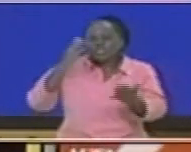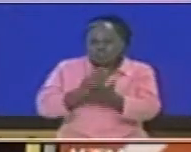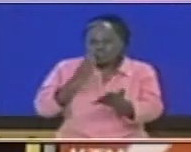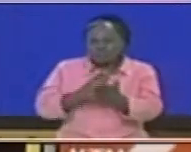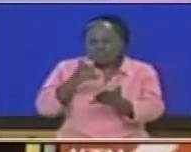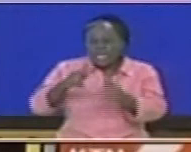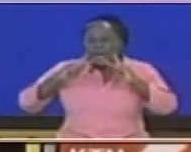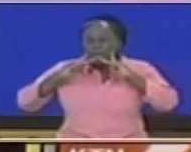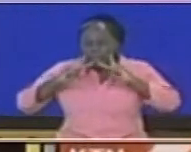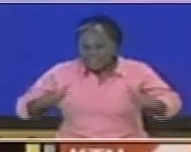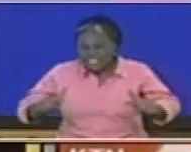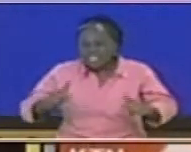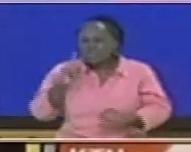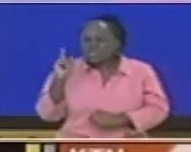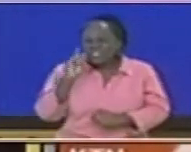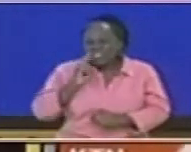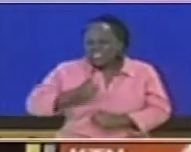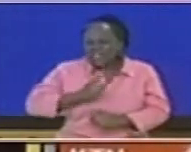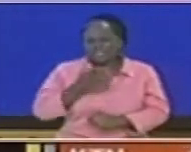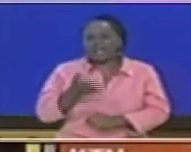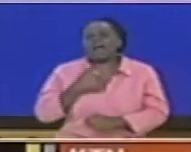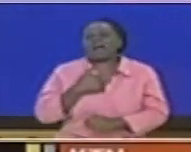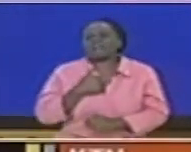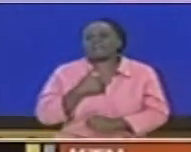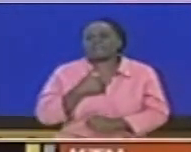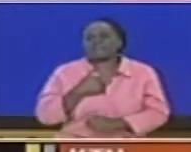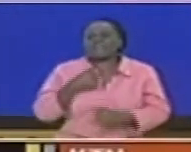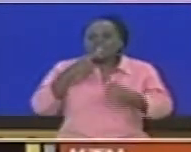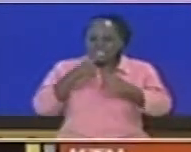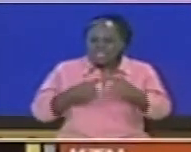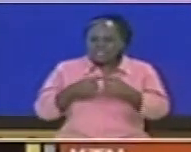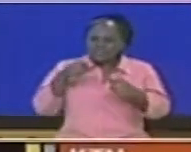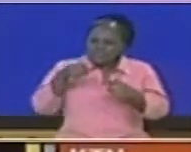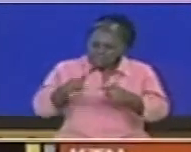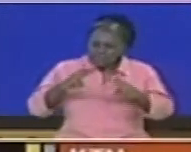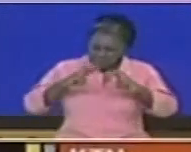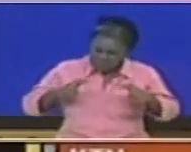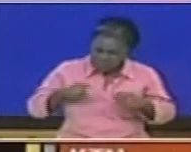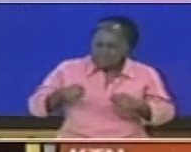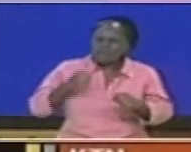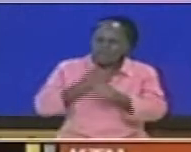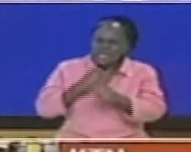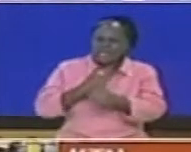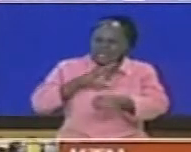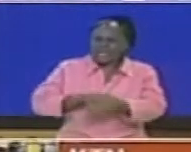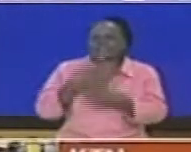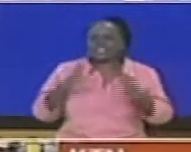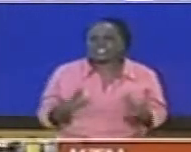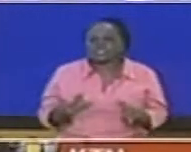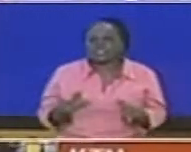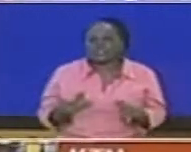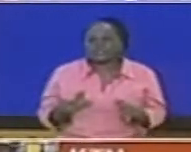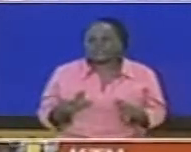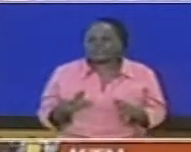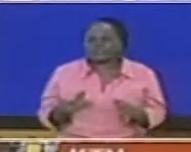peace in the area. So they would have to make that finding this year, and they would have to make that finding every 12 months. Usaidizi